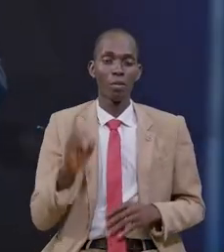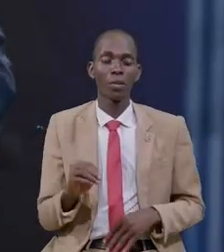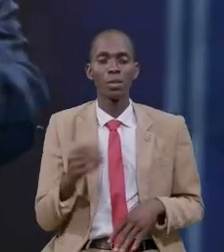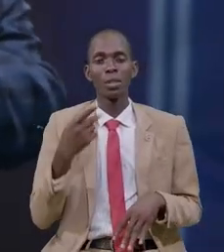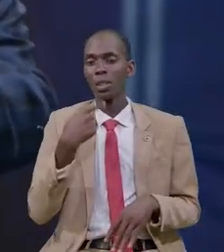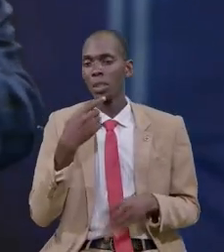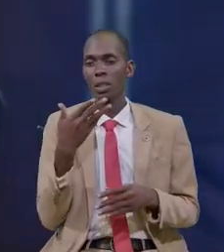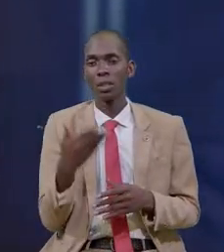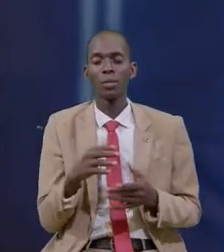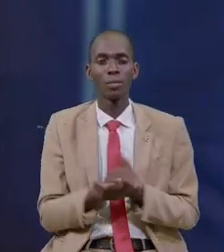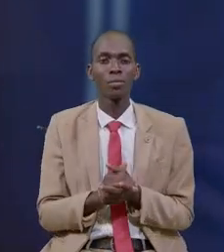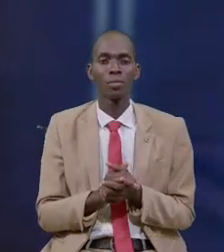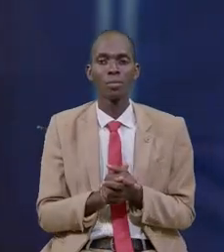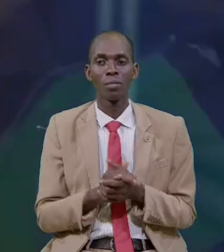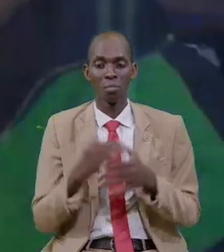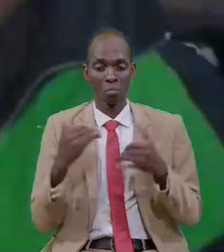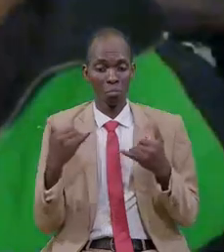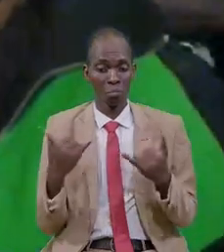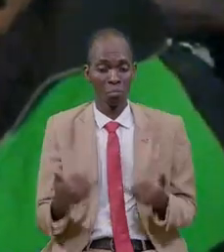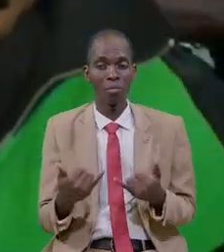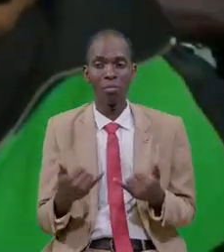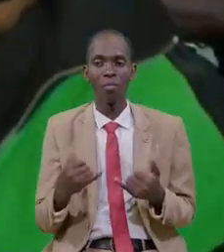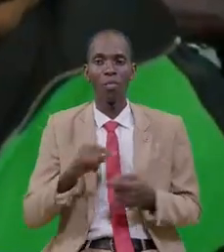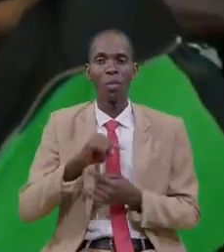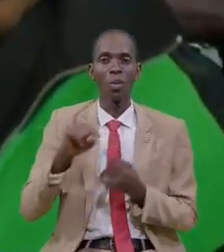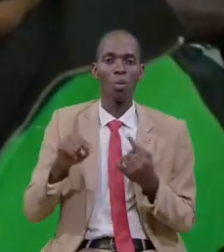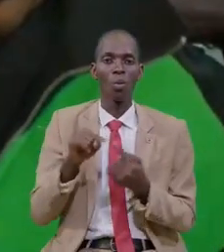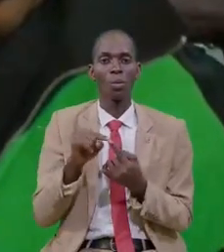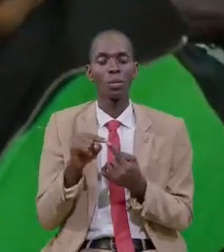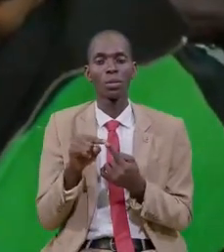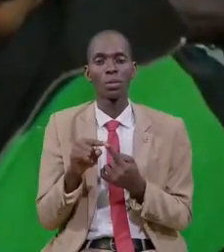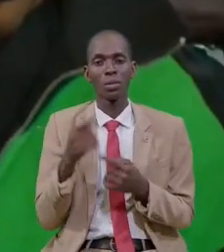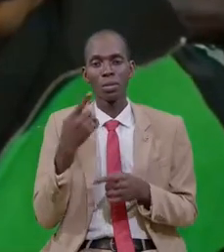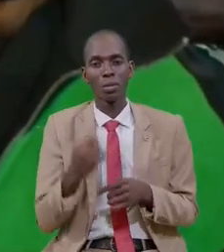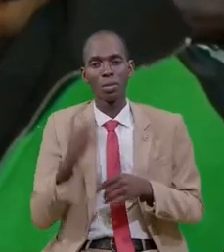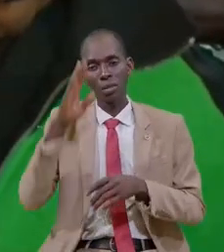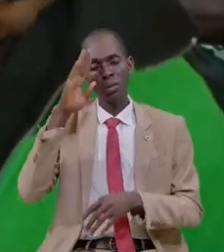Verset 40 dit, après le coucher du soleil,